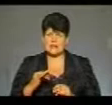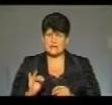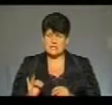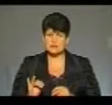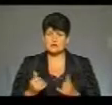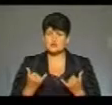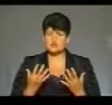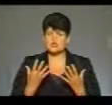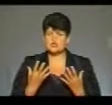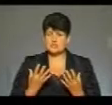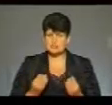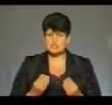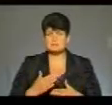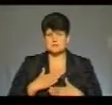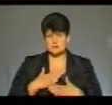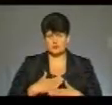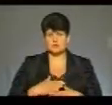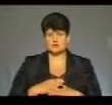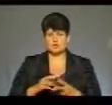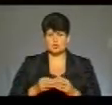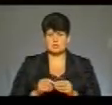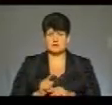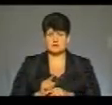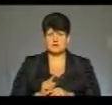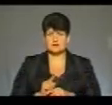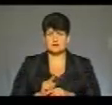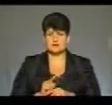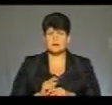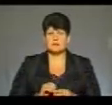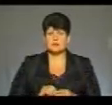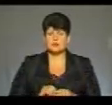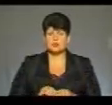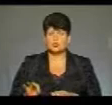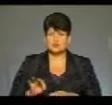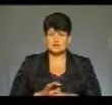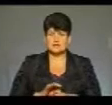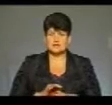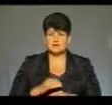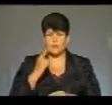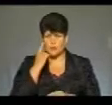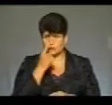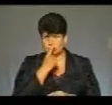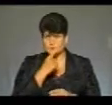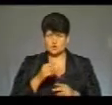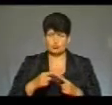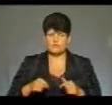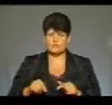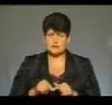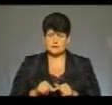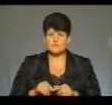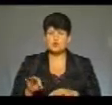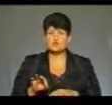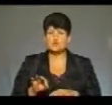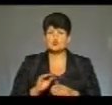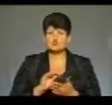день задоволення результатами лікування, стан стабільний, але важкий. Дружина знаходиться у офтальмологічному відділенні. Журналістів до палати